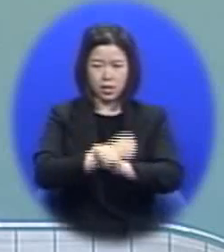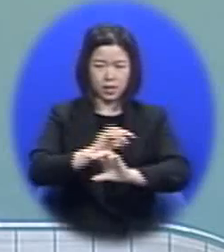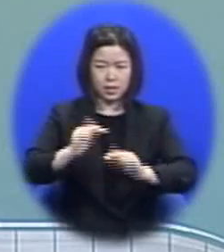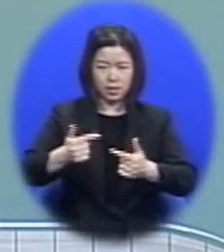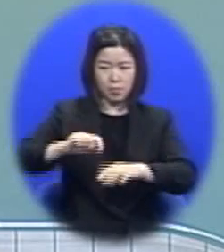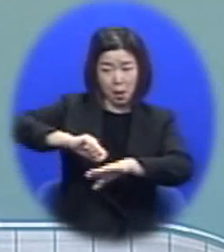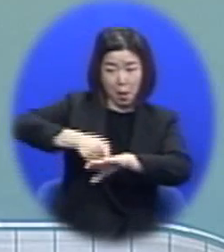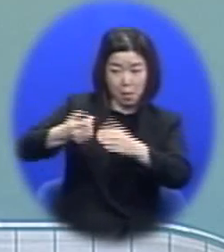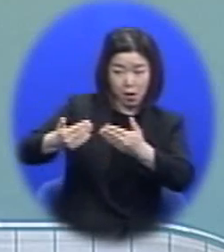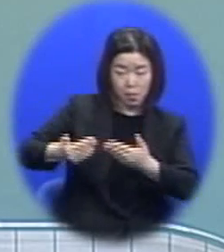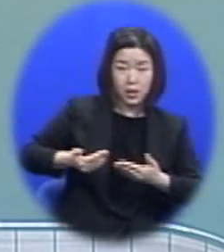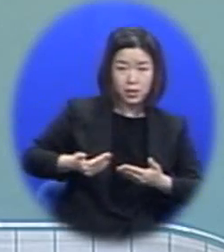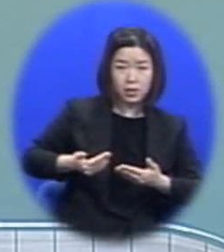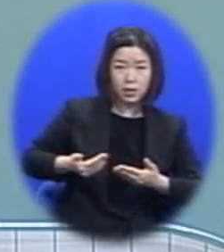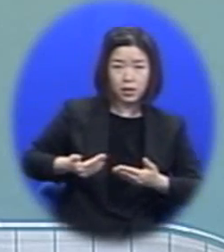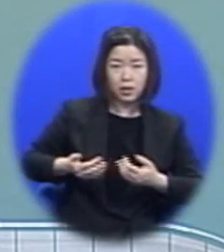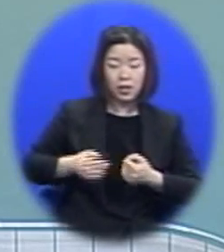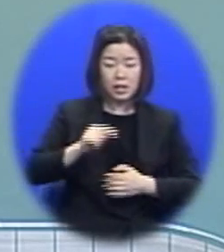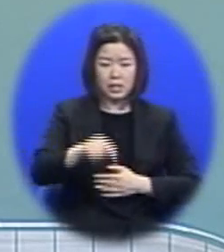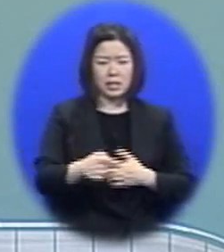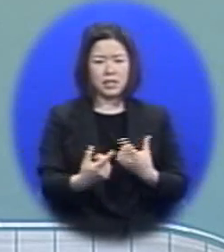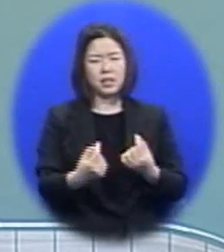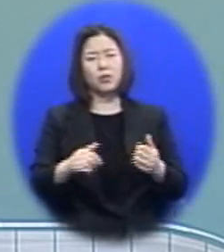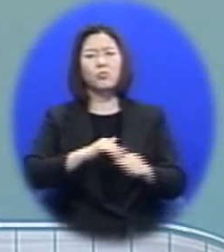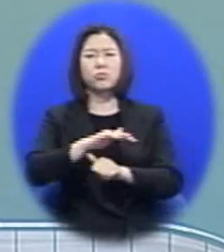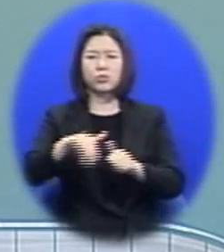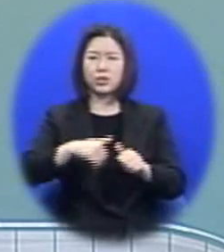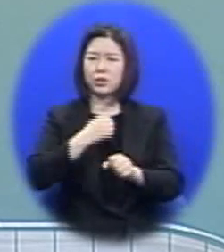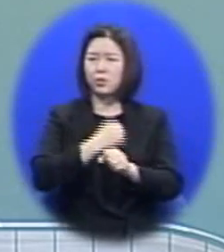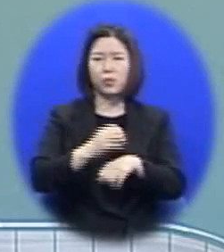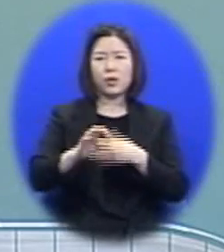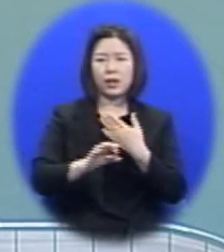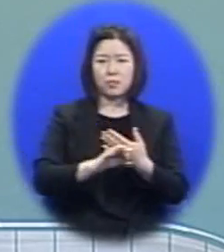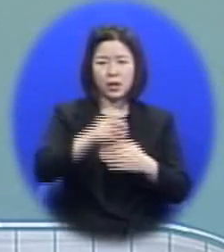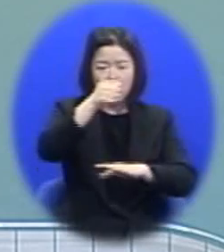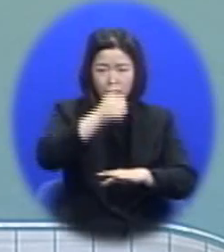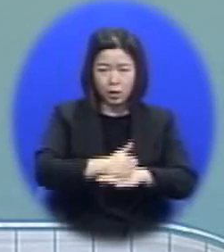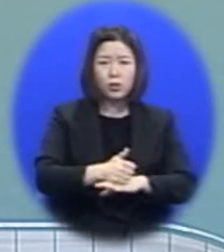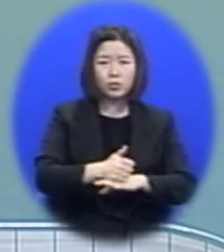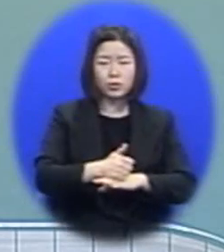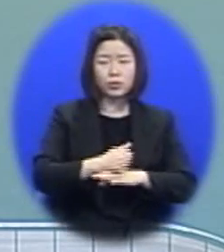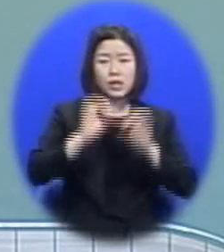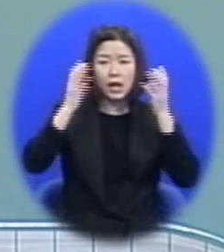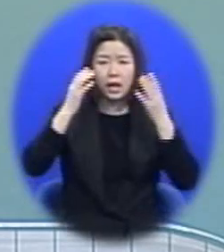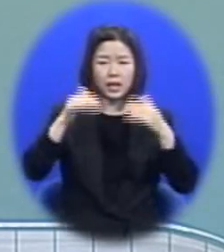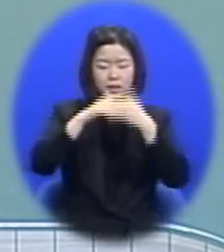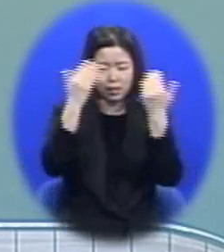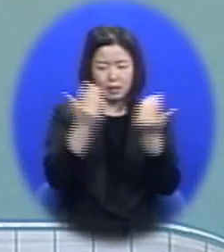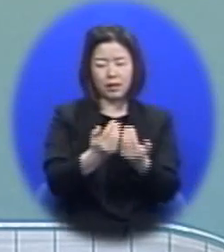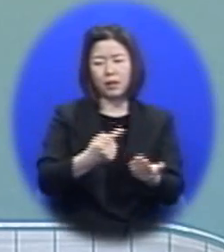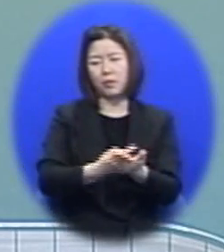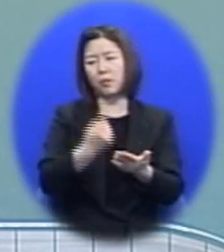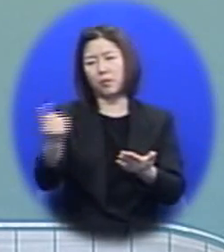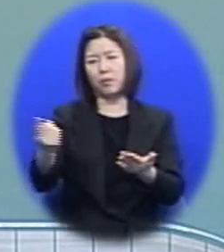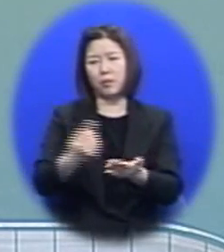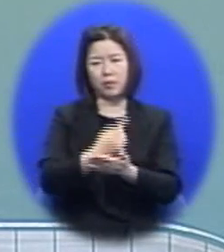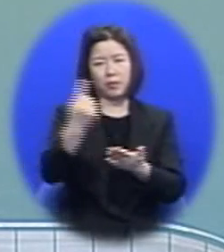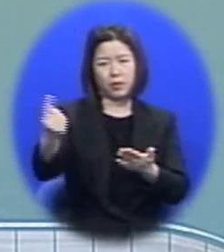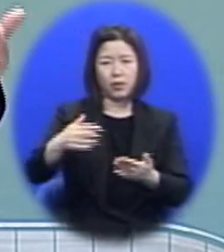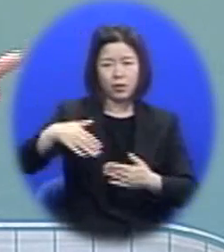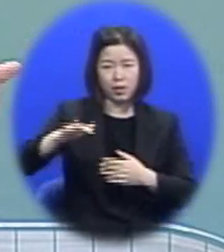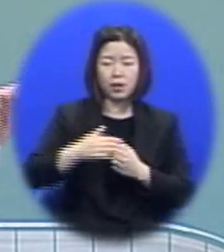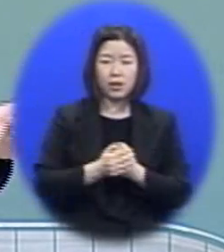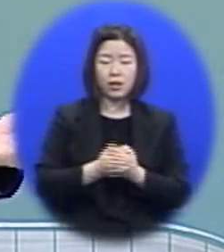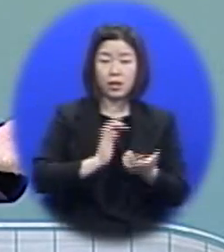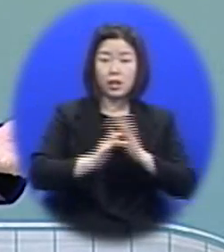받을까 봐 이런 분위기로 하면은 결국 나중에 아이들이 다 떠나 버리고 맙니다